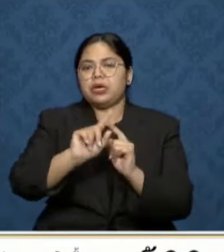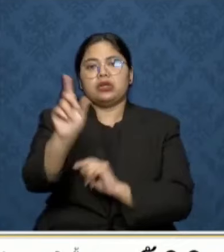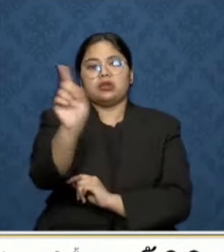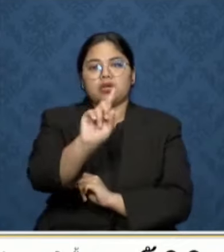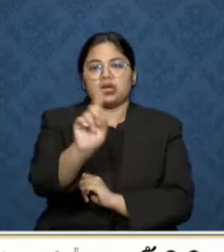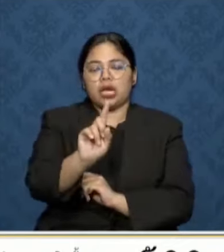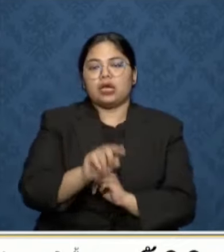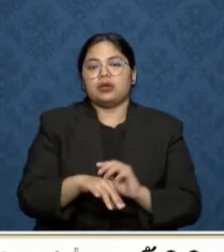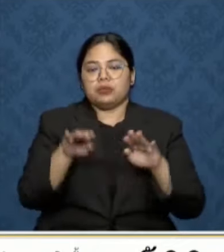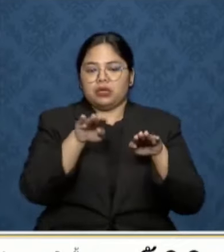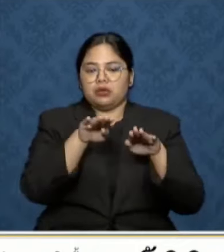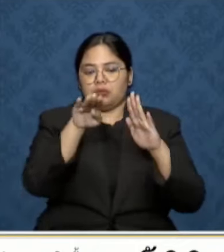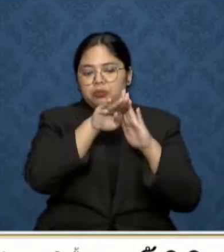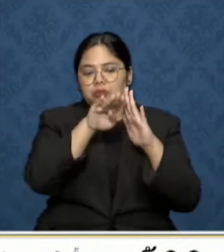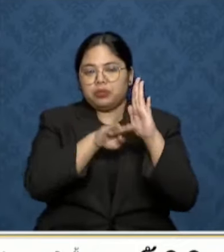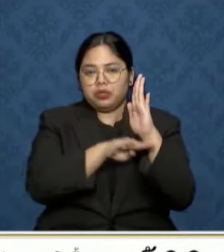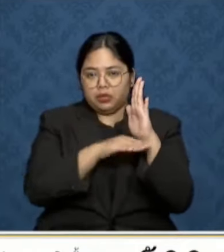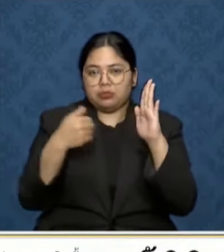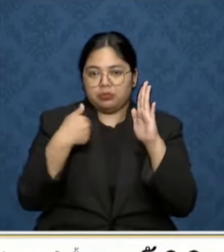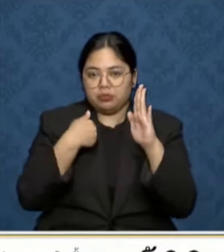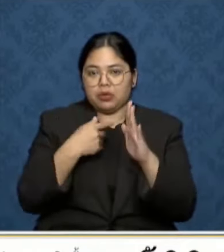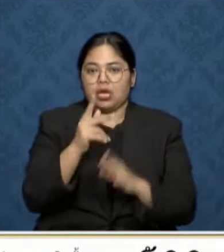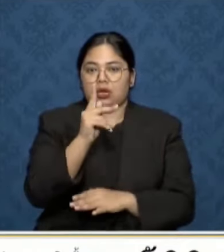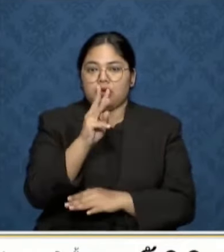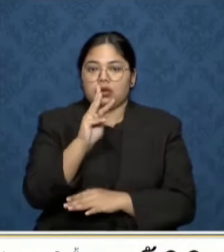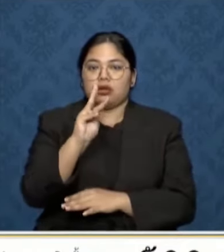ตั้ามาได